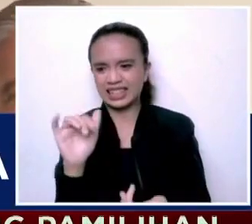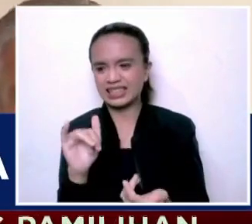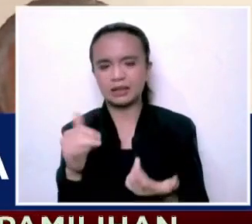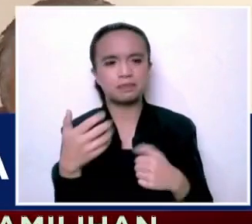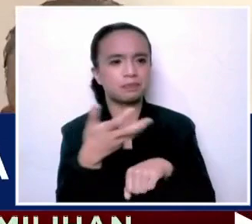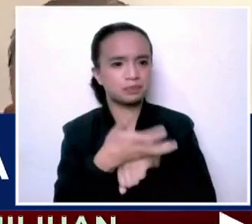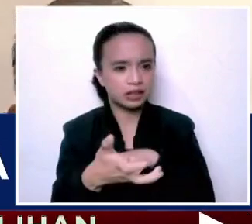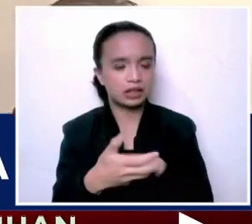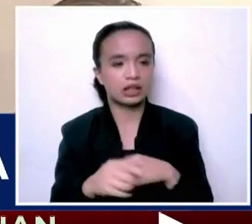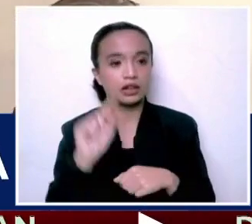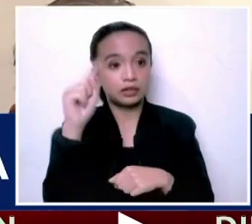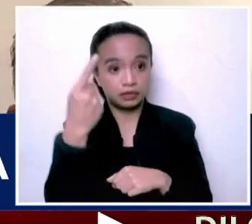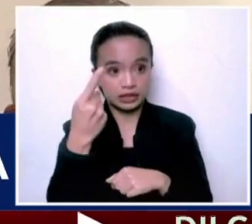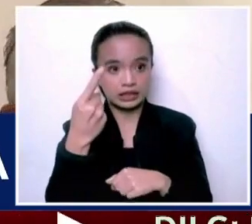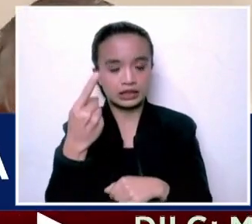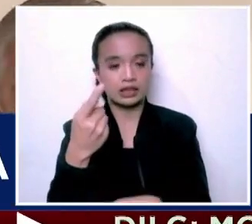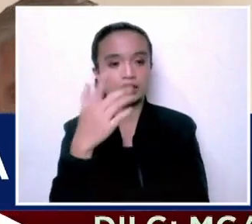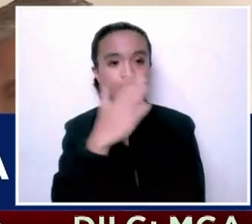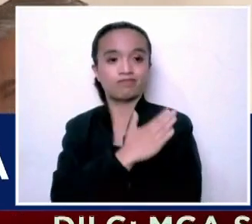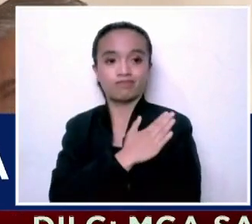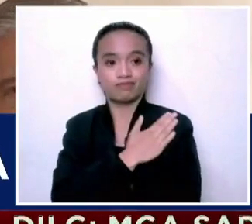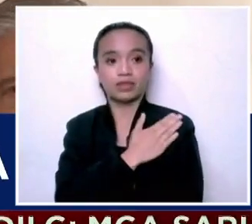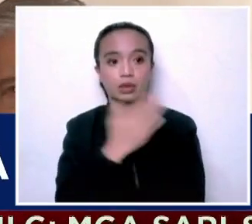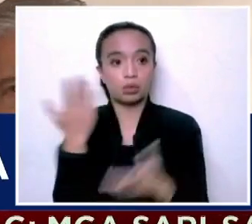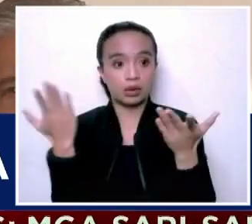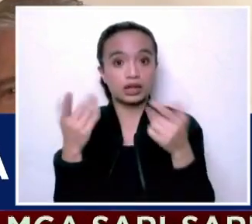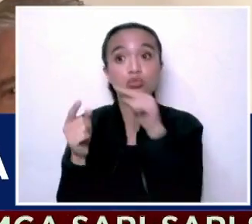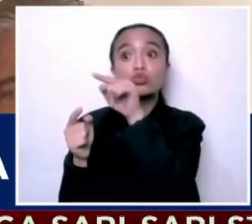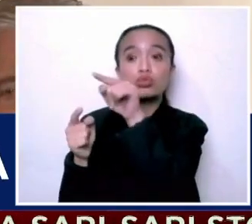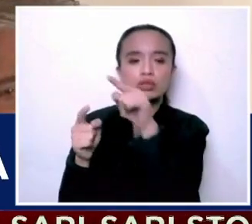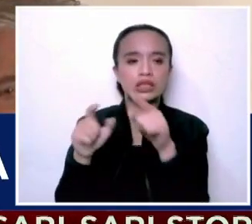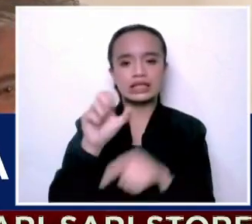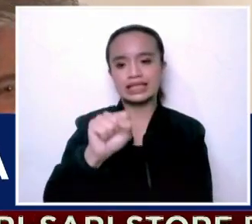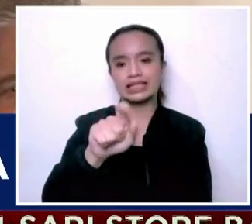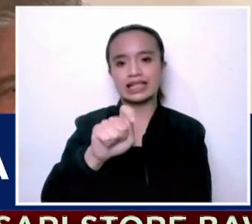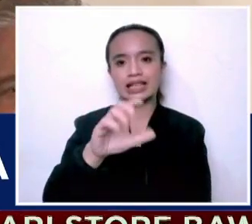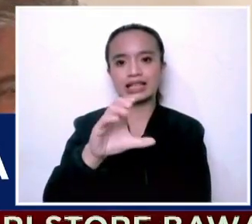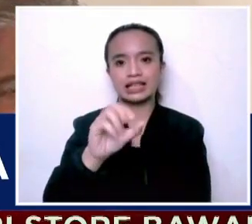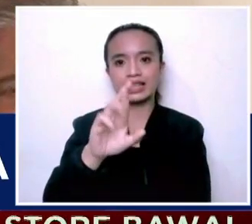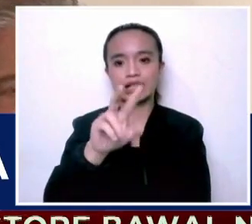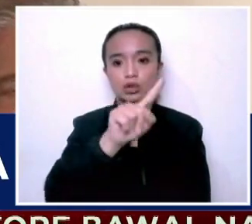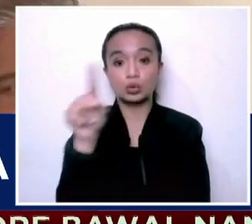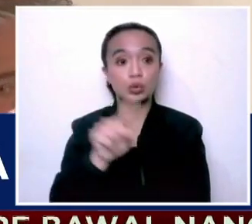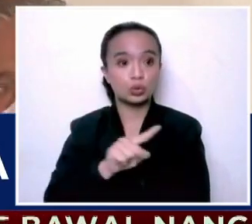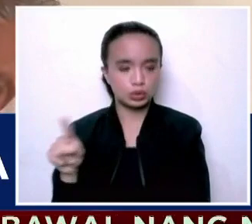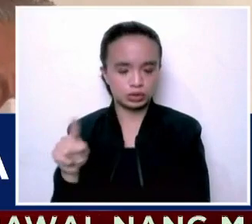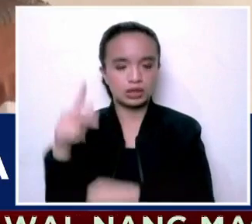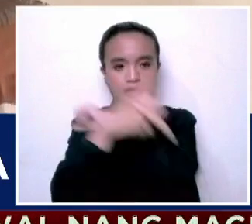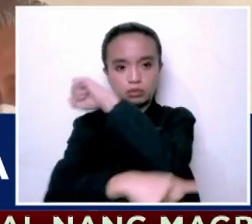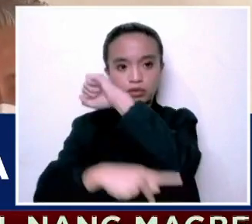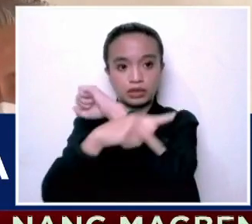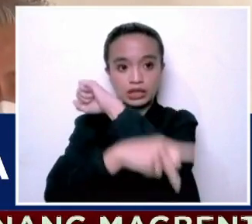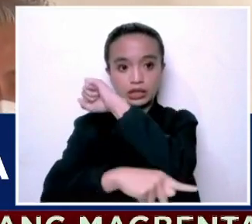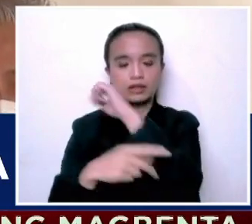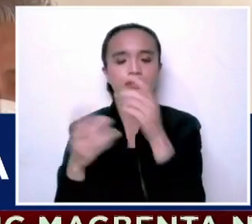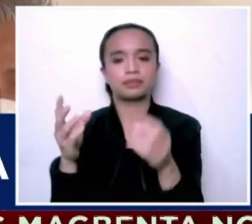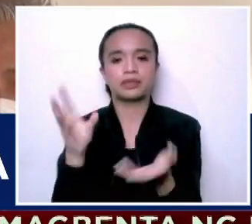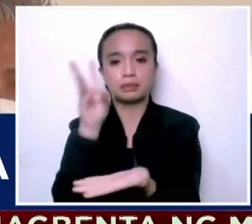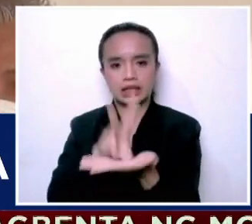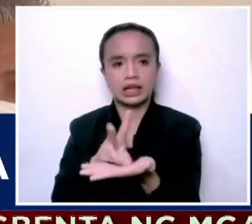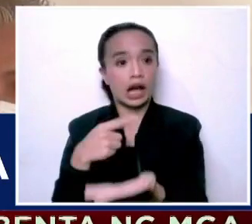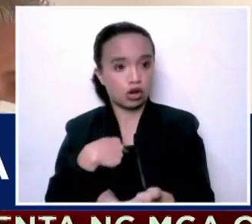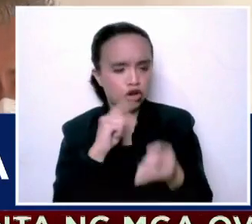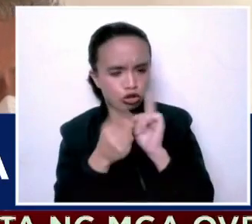unang-unang flag raising ceremony namin doon sa kampo, diyan sa Santa Cruz, Provincial Headquarters. Kinausap ko yung aking mga tauhan,